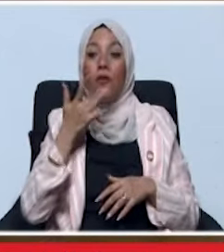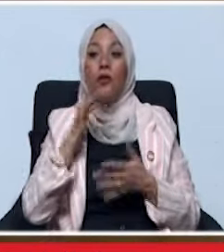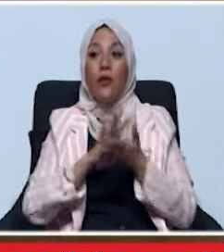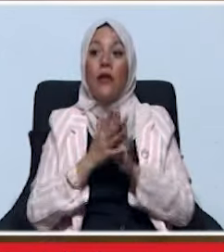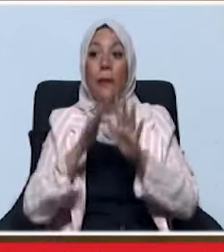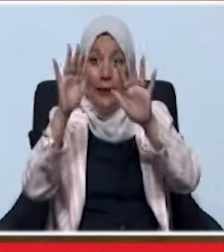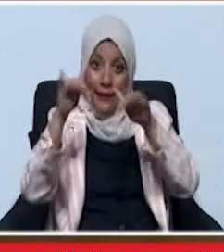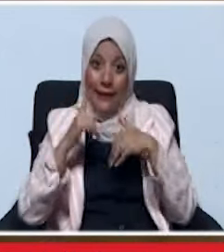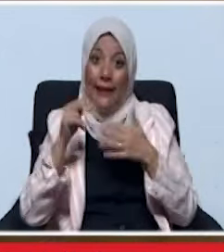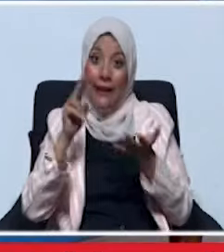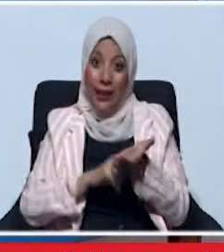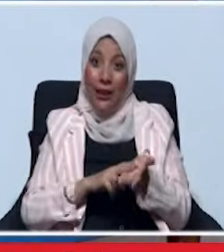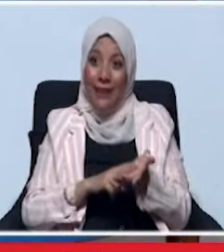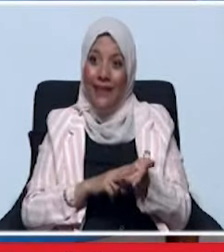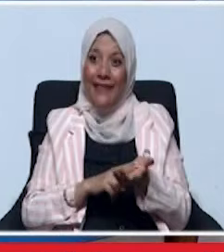رجوع.